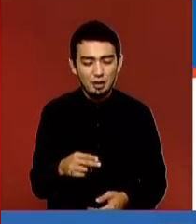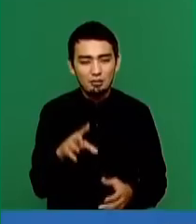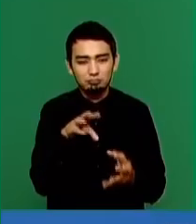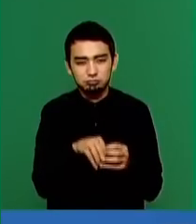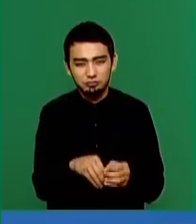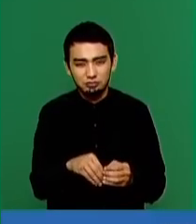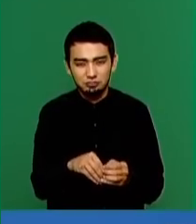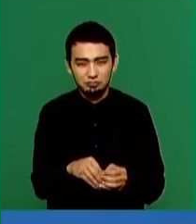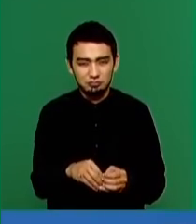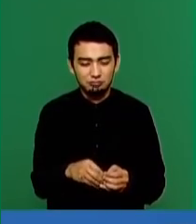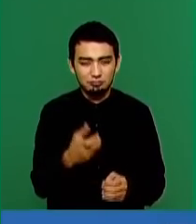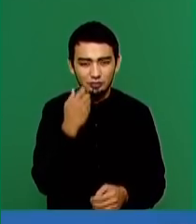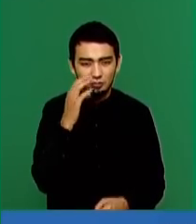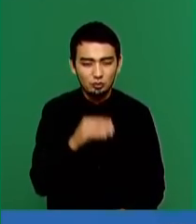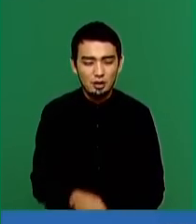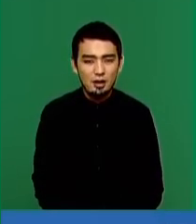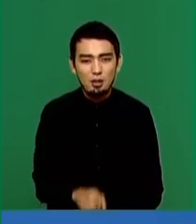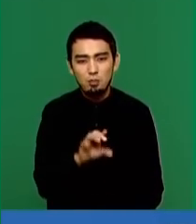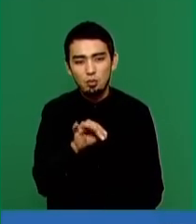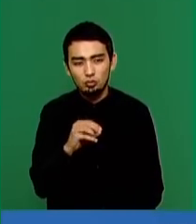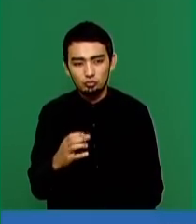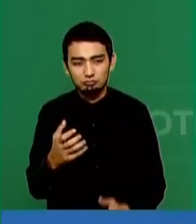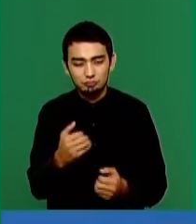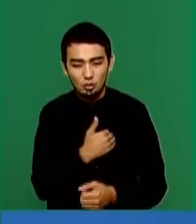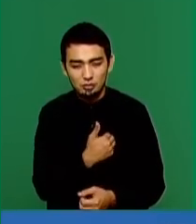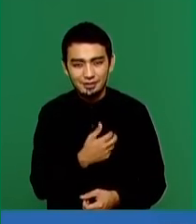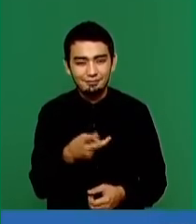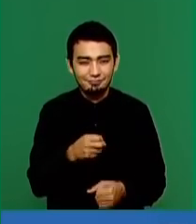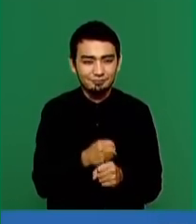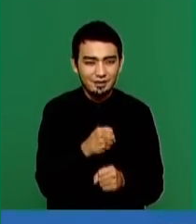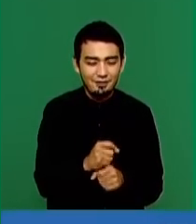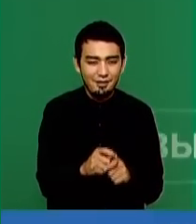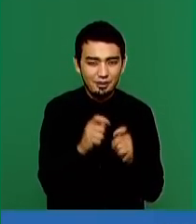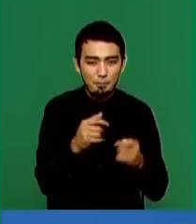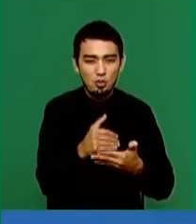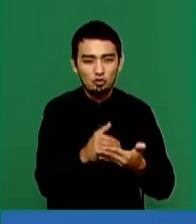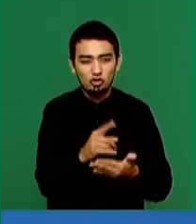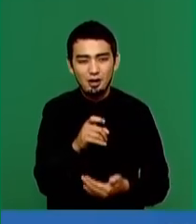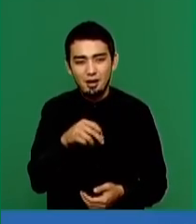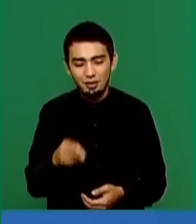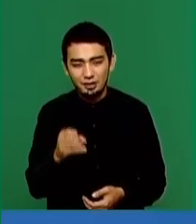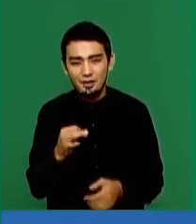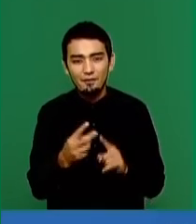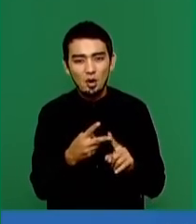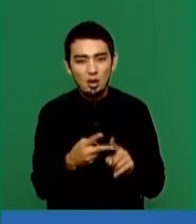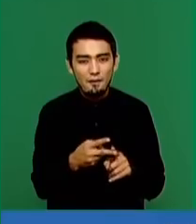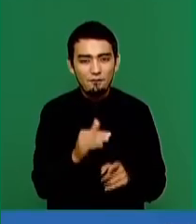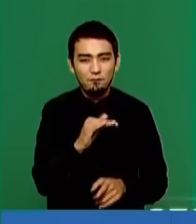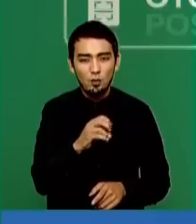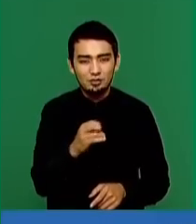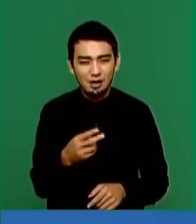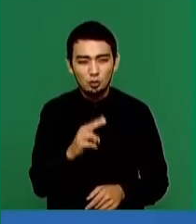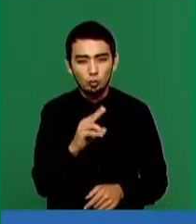включительно. Для того, чтобы получить бонус, клиенту нужно: первое – открыть приложение Халык, второе – выбрать функцию